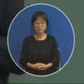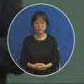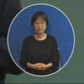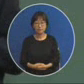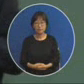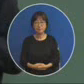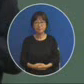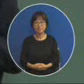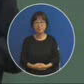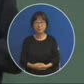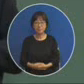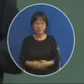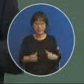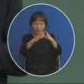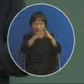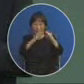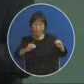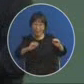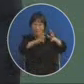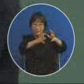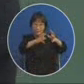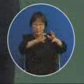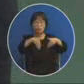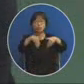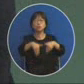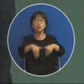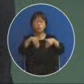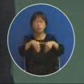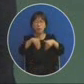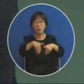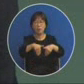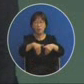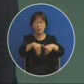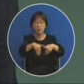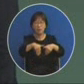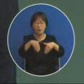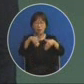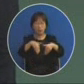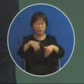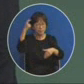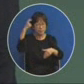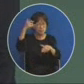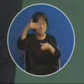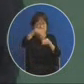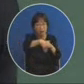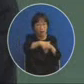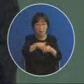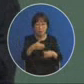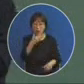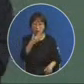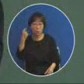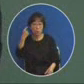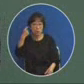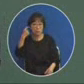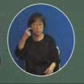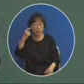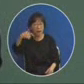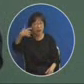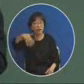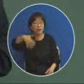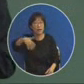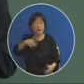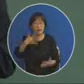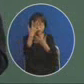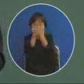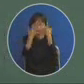종살이 한다고 노예 각인돼 있어요. 아직 복음 회복이 덜 됐어요. Because of their enslavement, they're completely indoctrinated with things of slavery. They